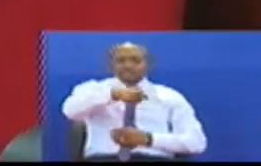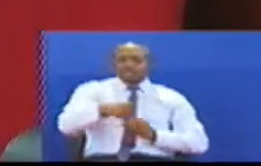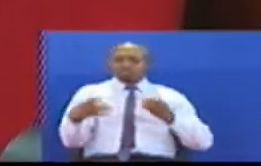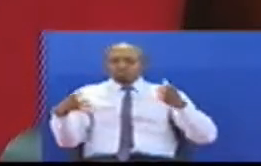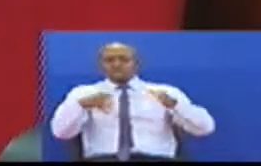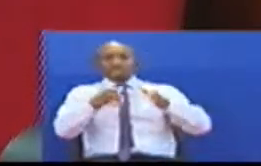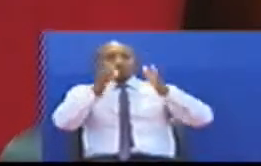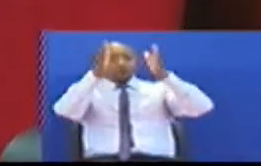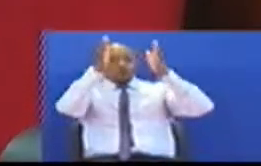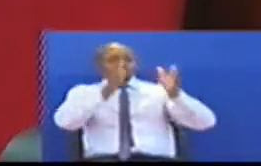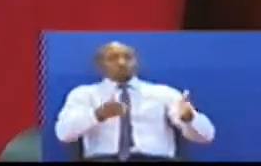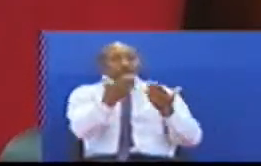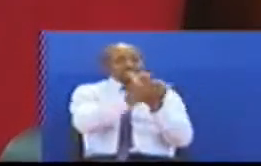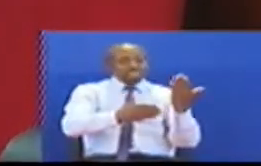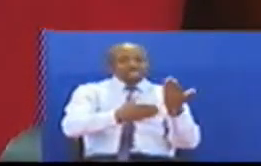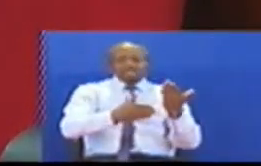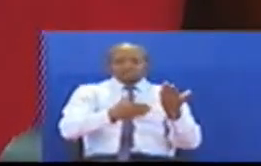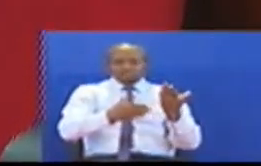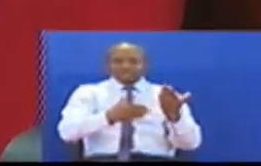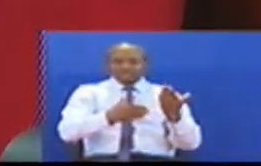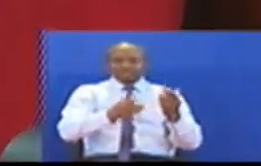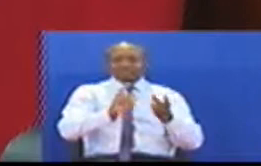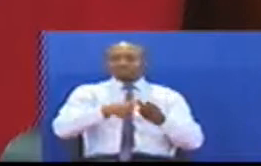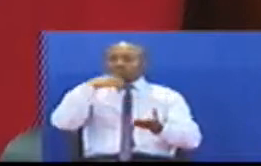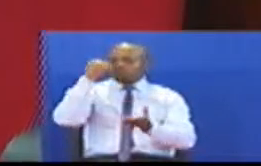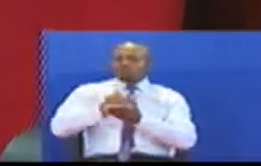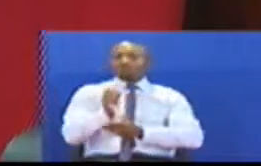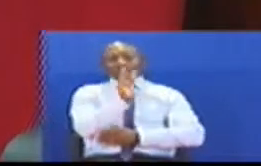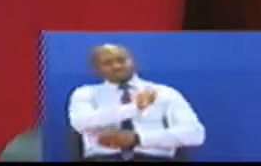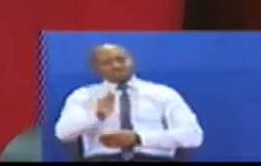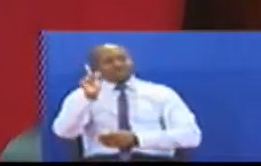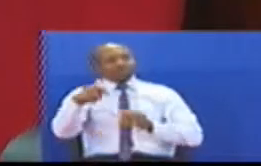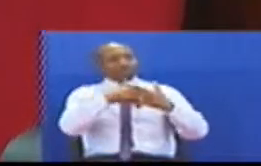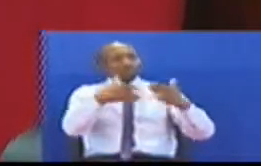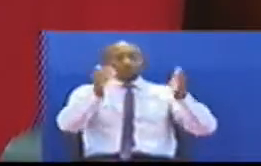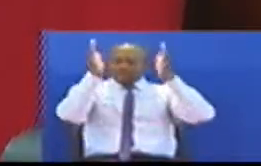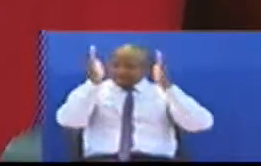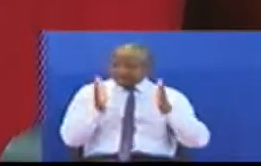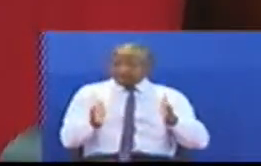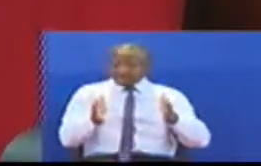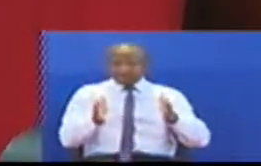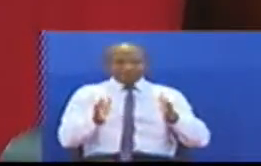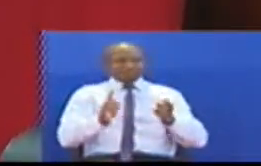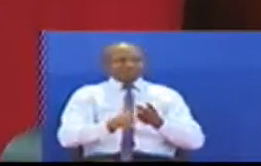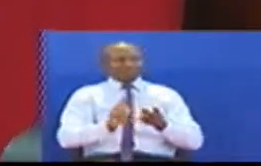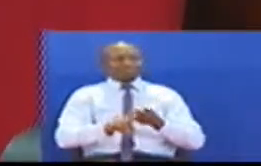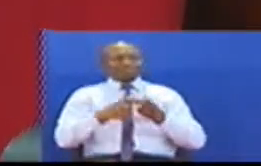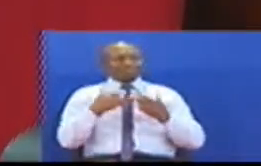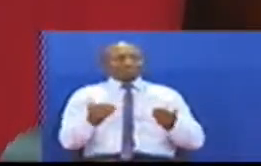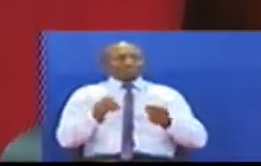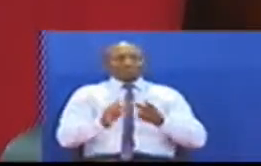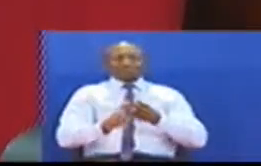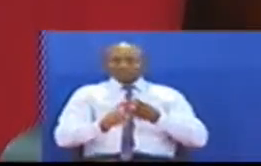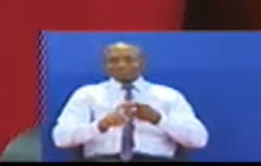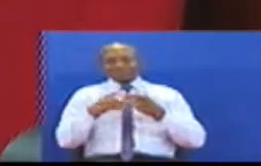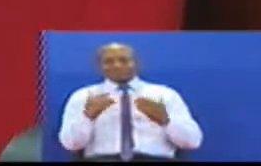SADC kwa kuamua kwamba Kiswahili kiwe ni mojawapo ya lugha rasmi katika mikutano hiyo. Lakini sambamba na hilo, Mheshimiwa